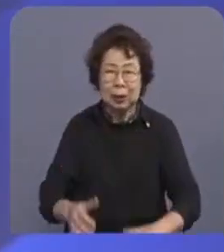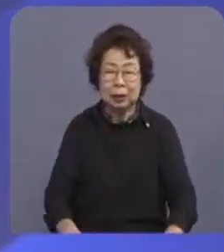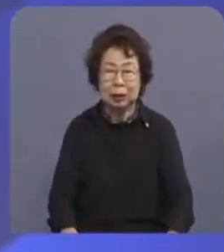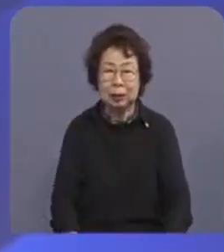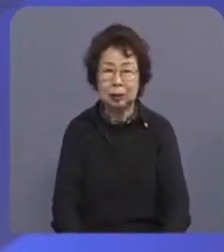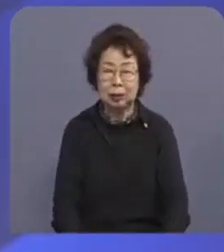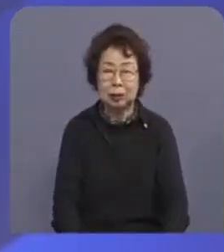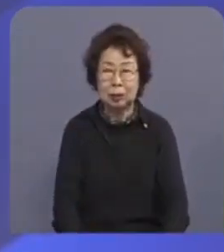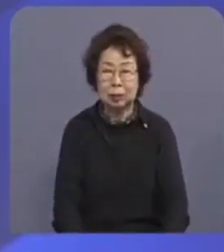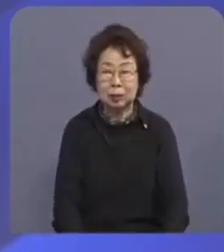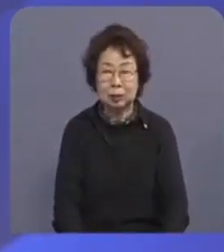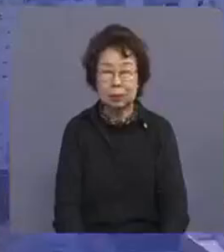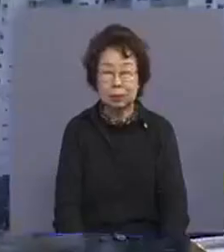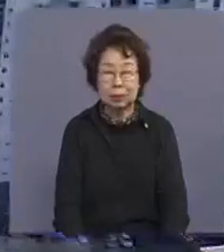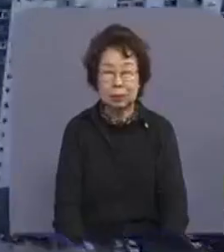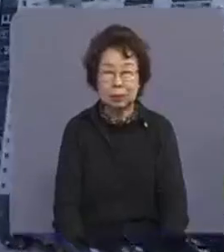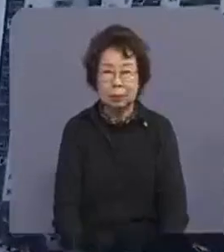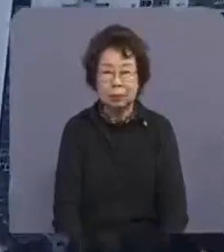살펴봤습니다.